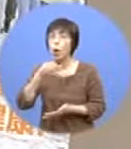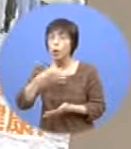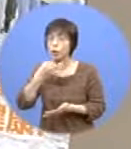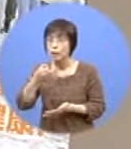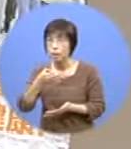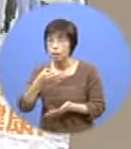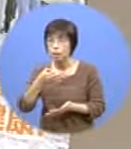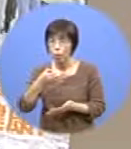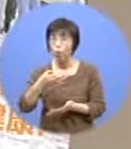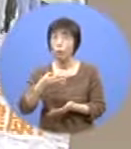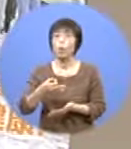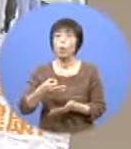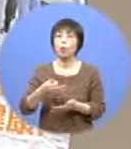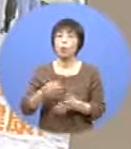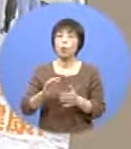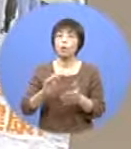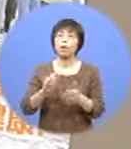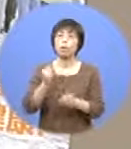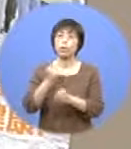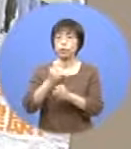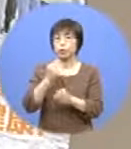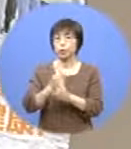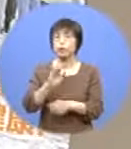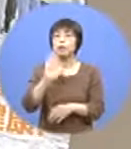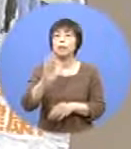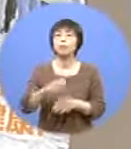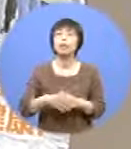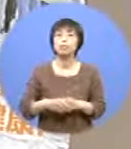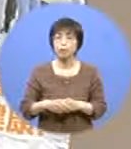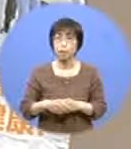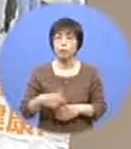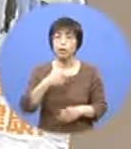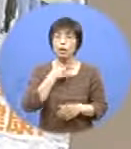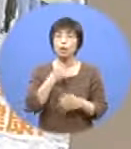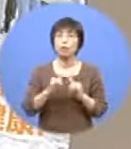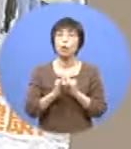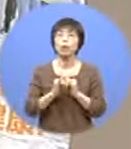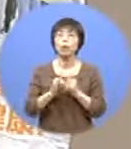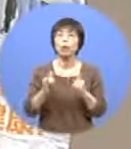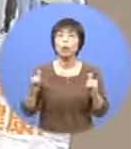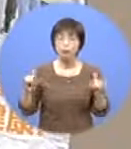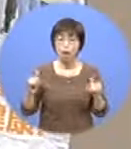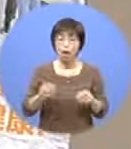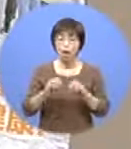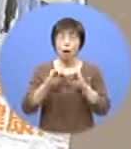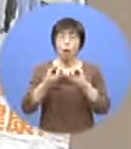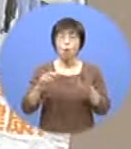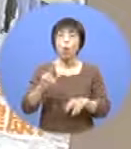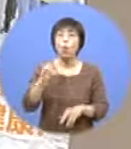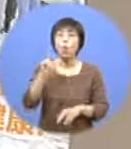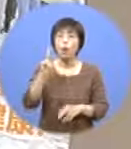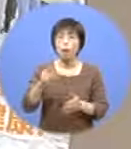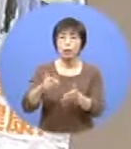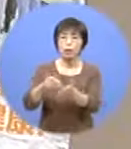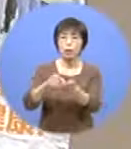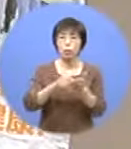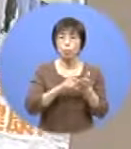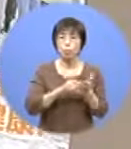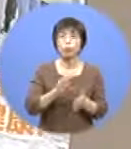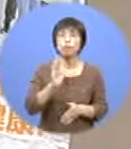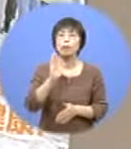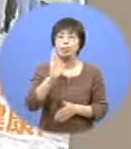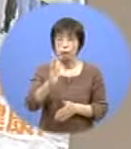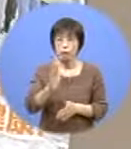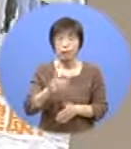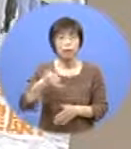の県民の友も制作しています。ご希望の方は県庁広報課へお申し込みください。